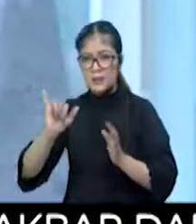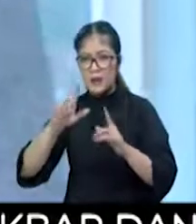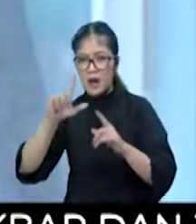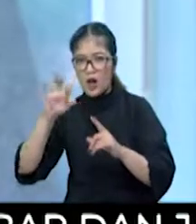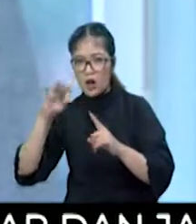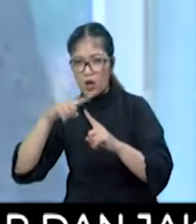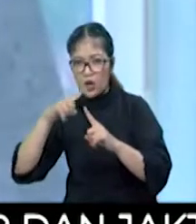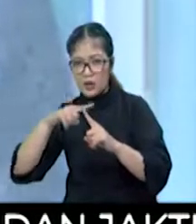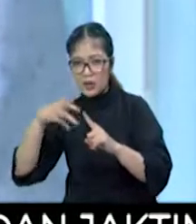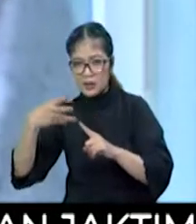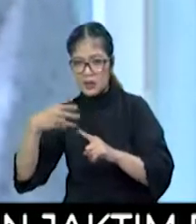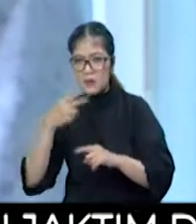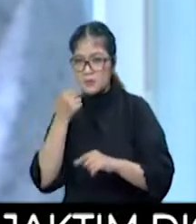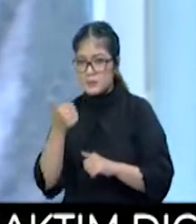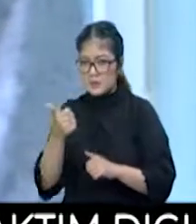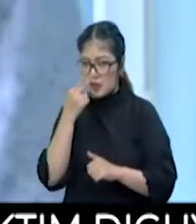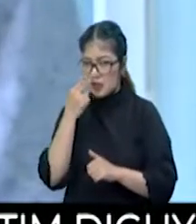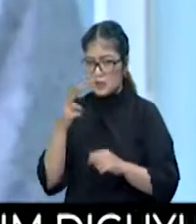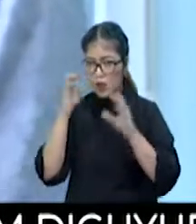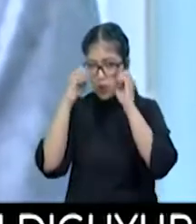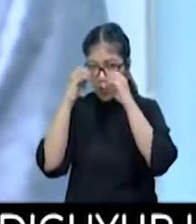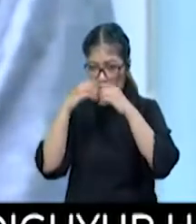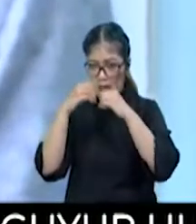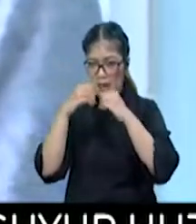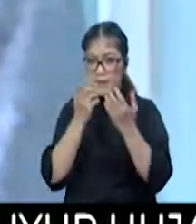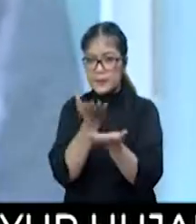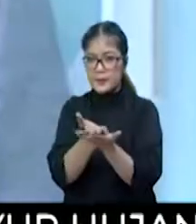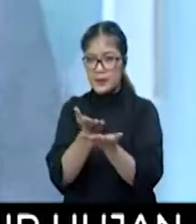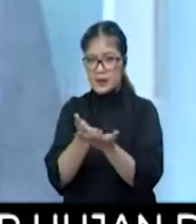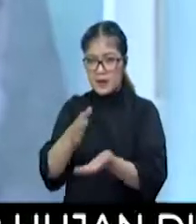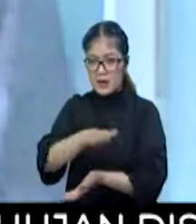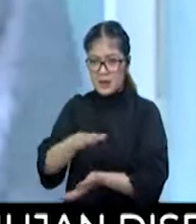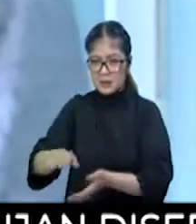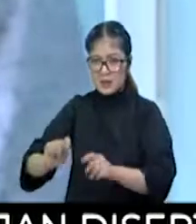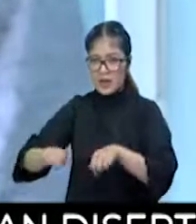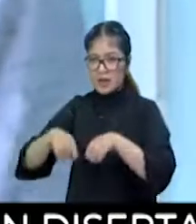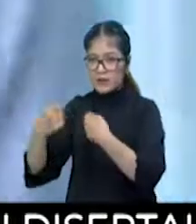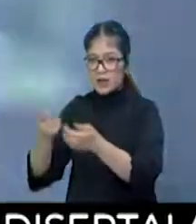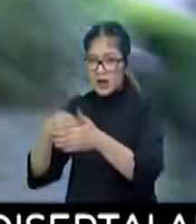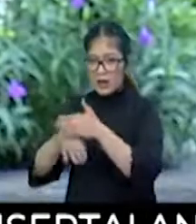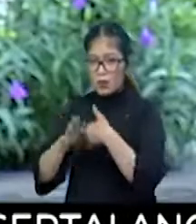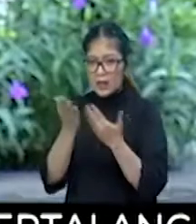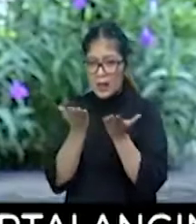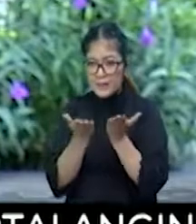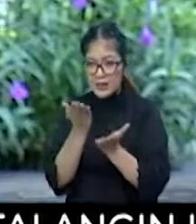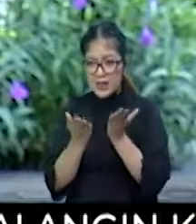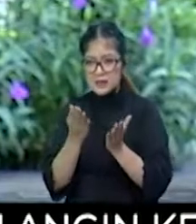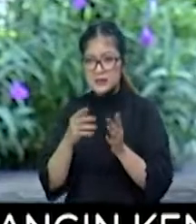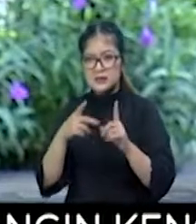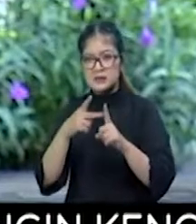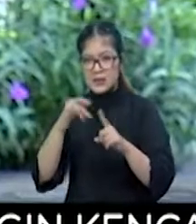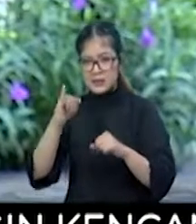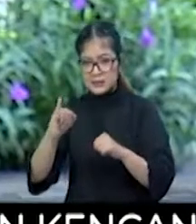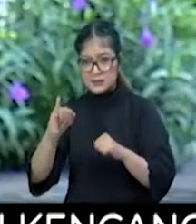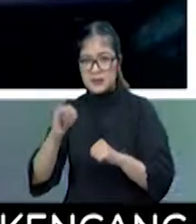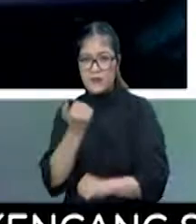Google, terus saya minta anak saya untuk daftarin melalui aplikasi Jaki. Belum divaksin tadi